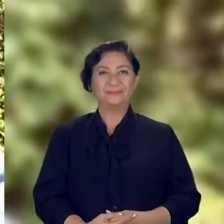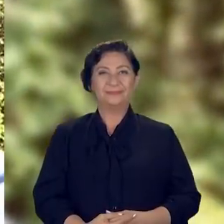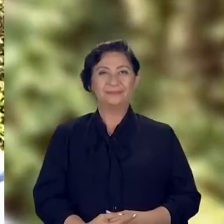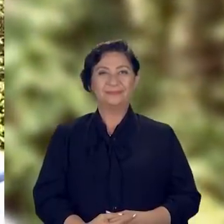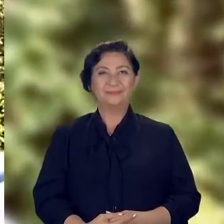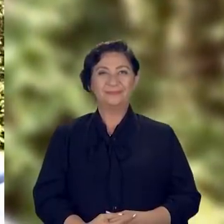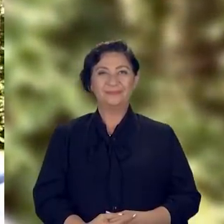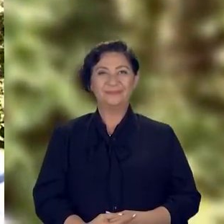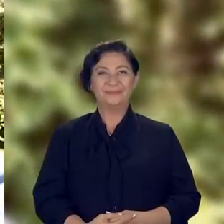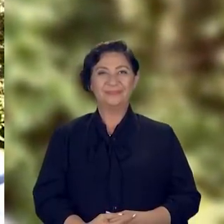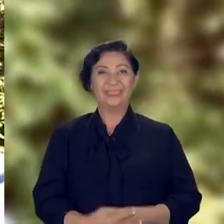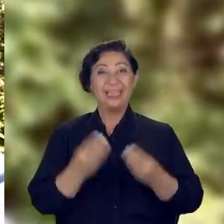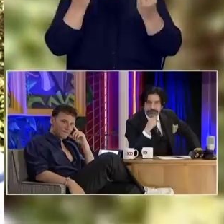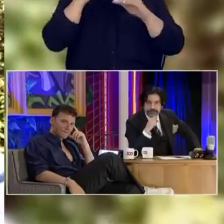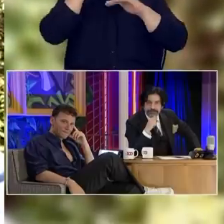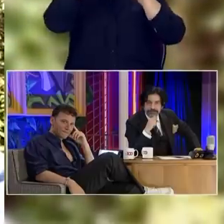İyi bayramlar.